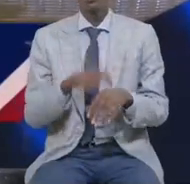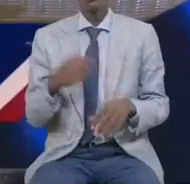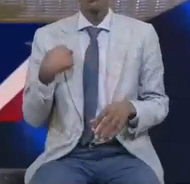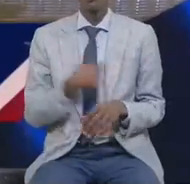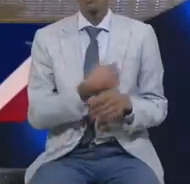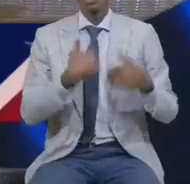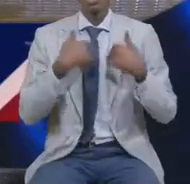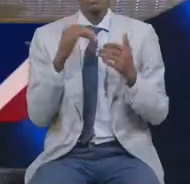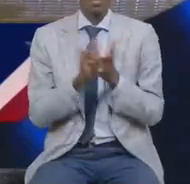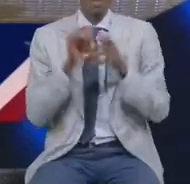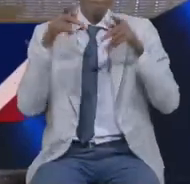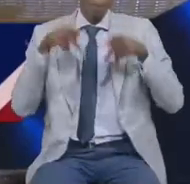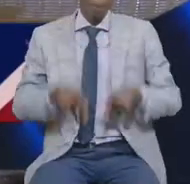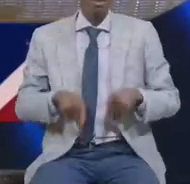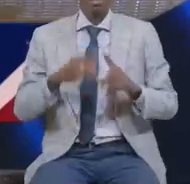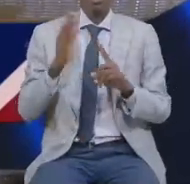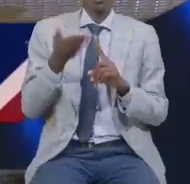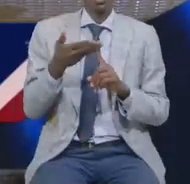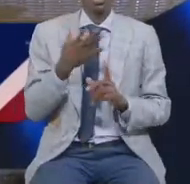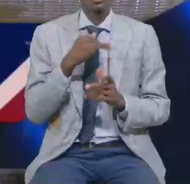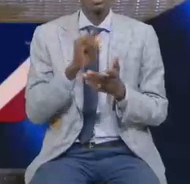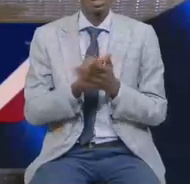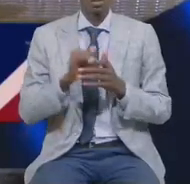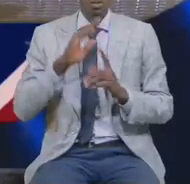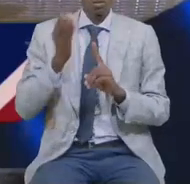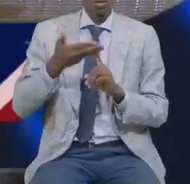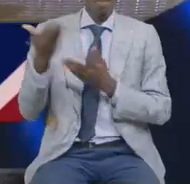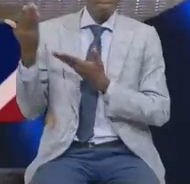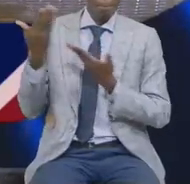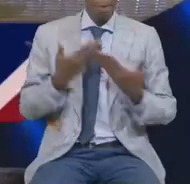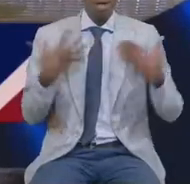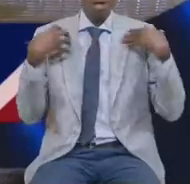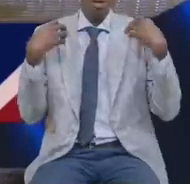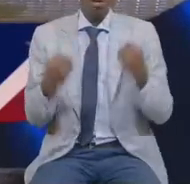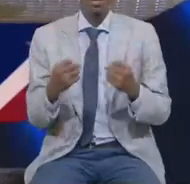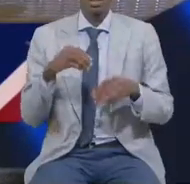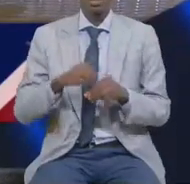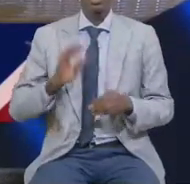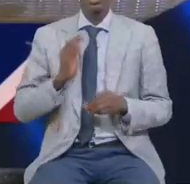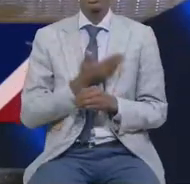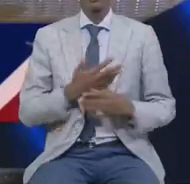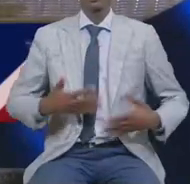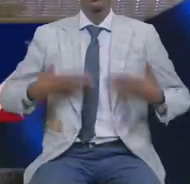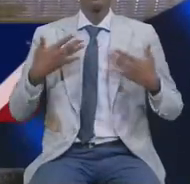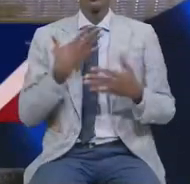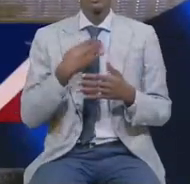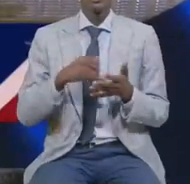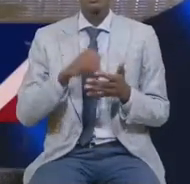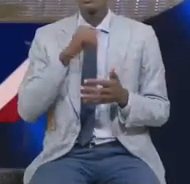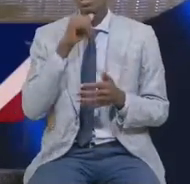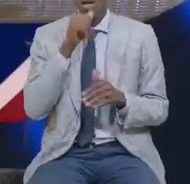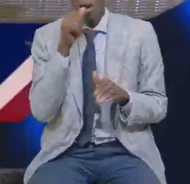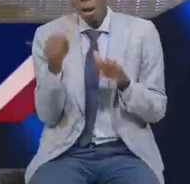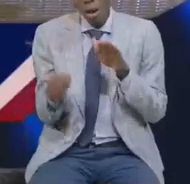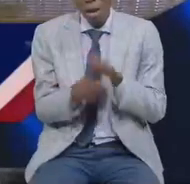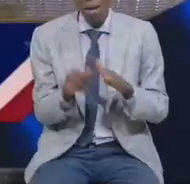cette conviction personnelle, et la conviction apporte le courage dans notre vie. Ce n'est pas chose cachée